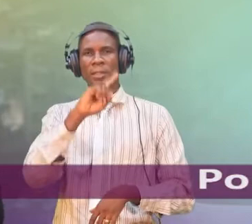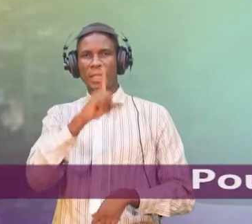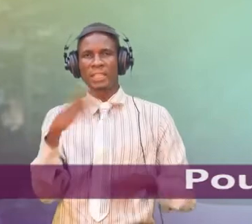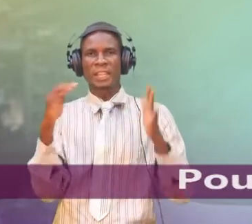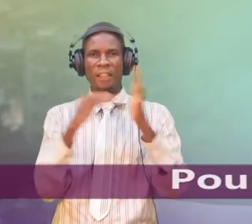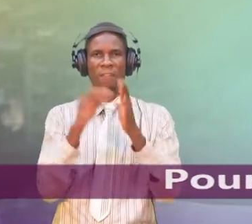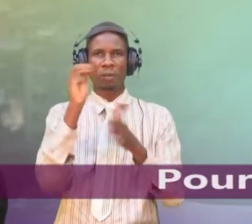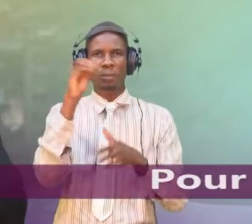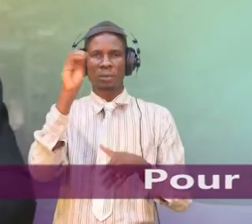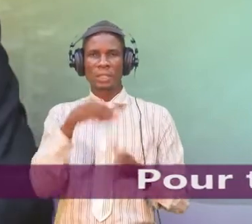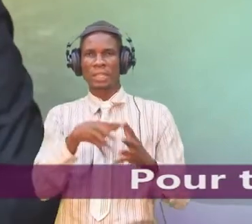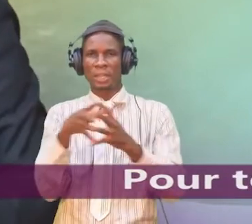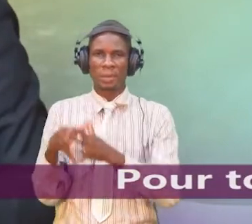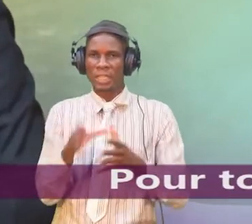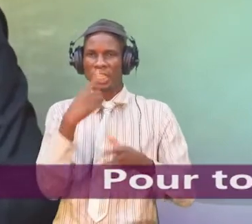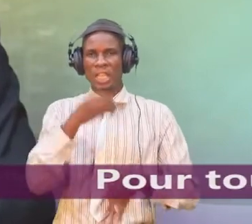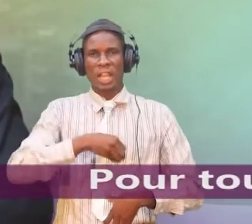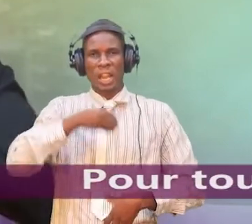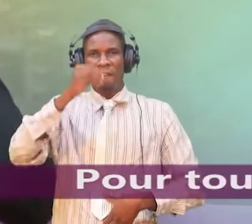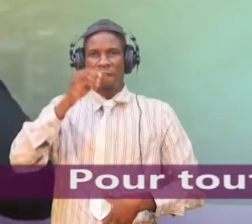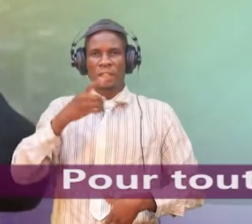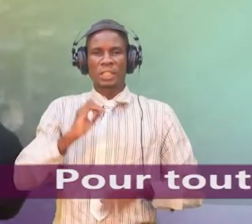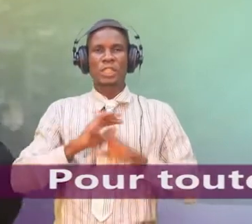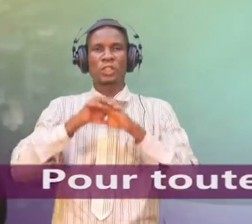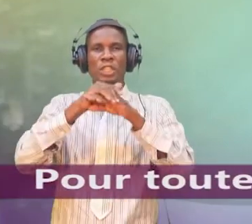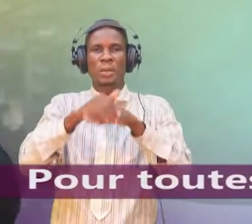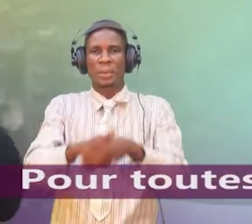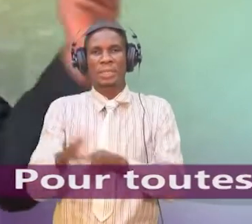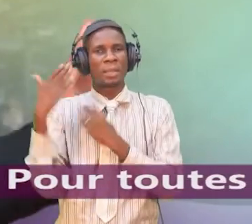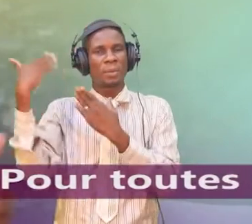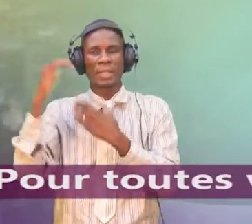Mpe tukumitano likolo ya mokama ya ba Américain bazali kolobete